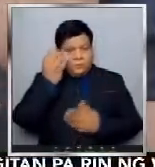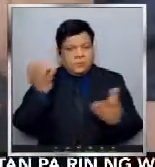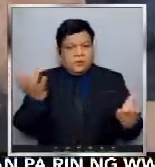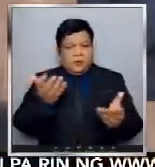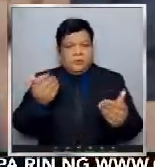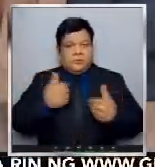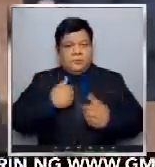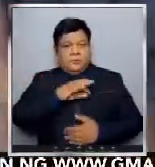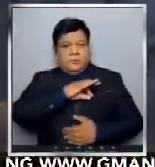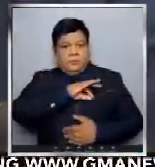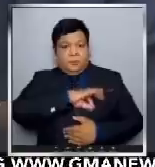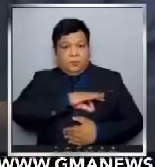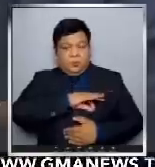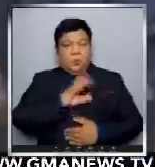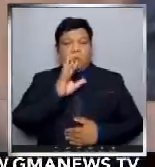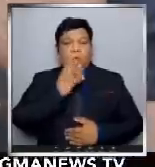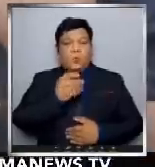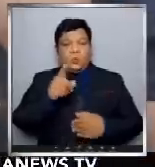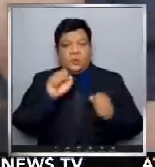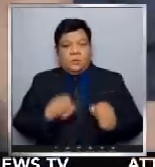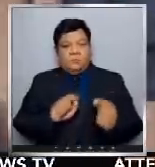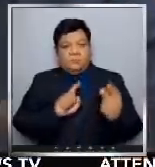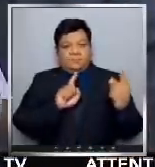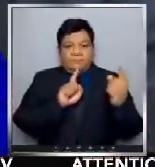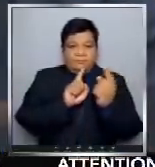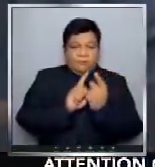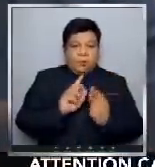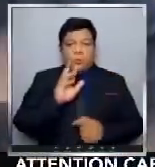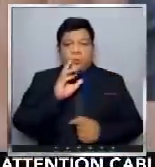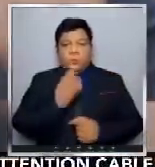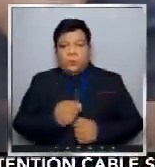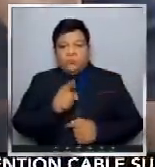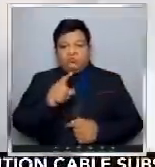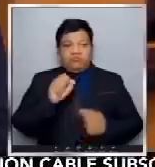sino malalapitan niyo, sino mahahawakan niyo.